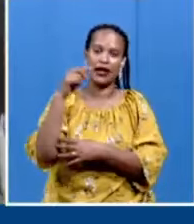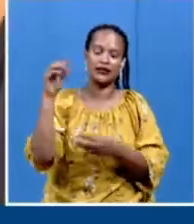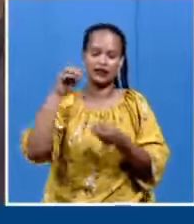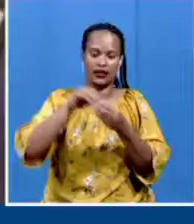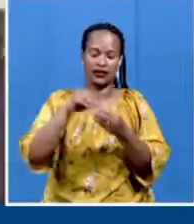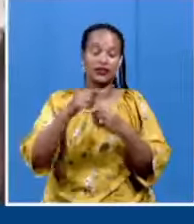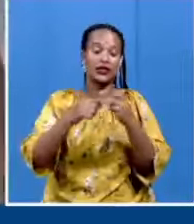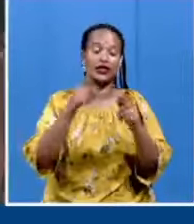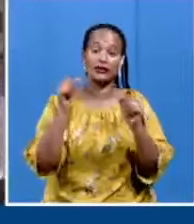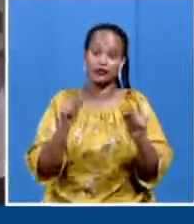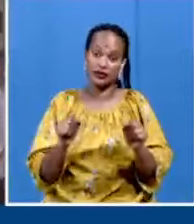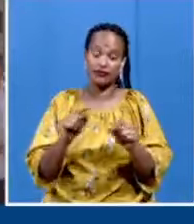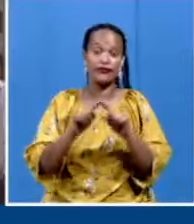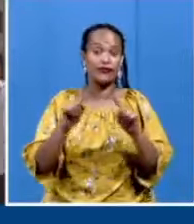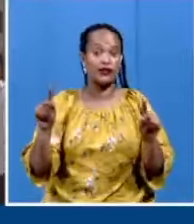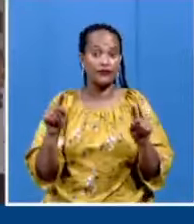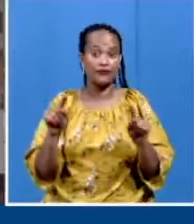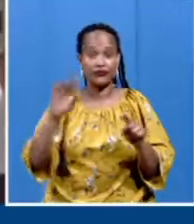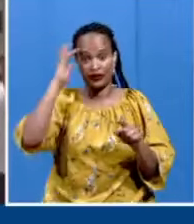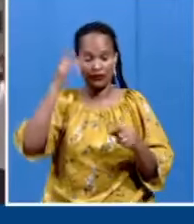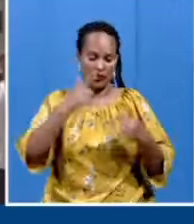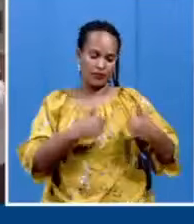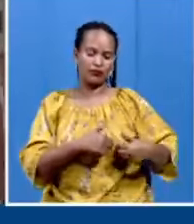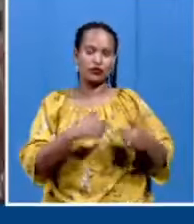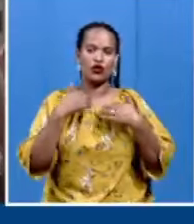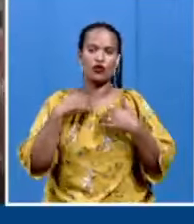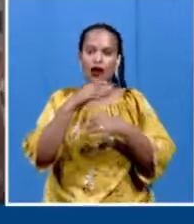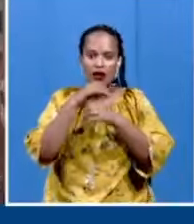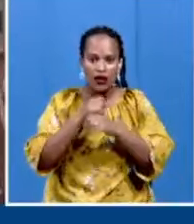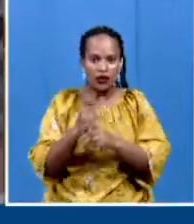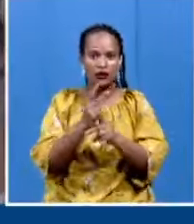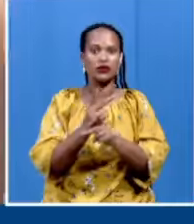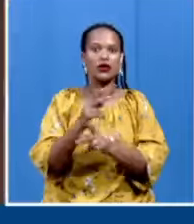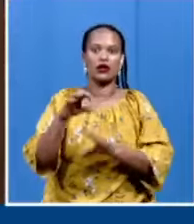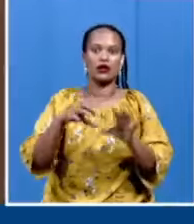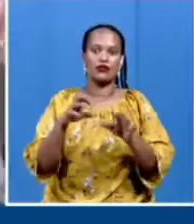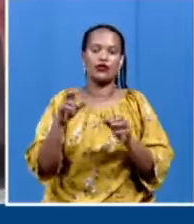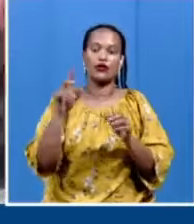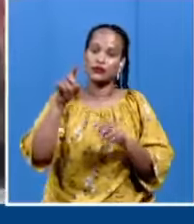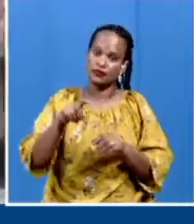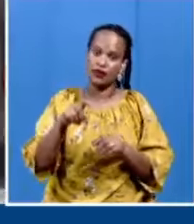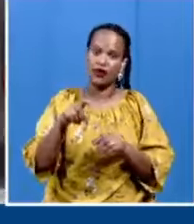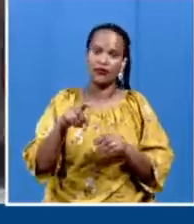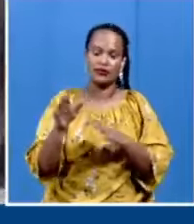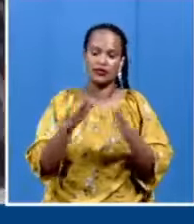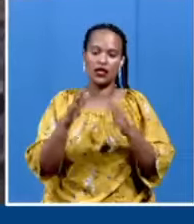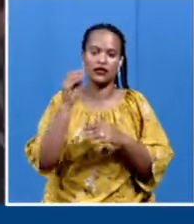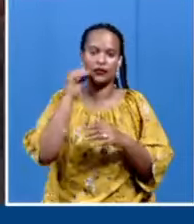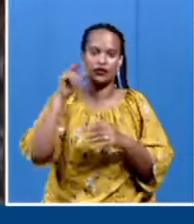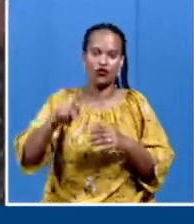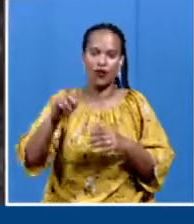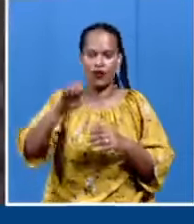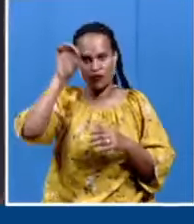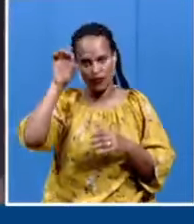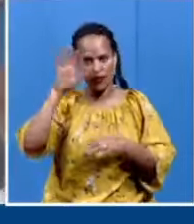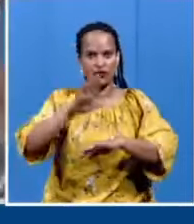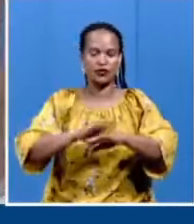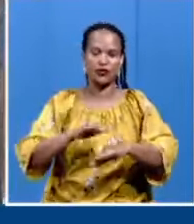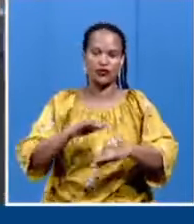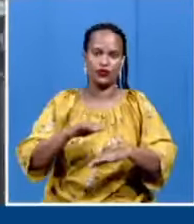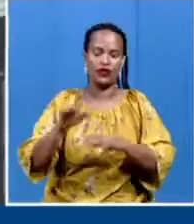እናተጋደደ ክኸይድ ከም ዝኽእልን ብፍላይ ሕማም ልቢ ዘለዎምን ኣረጋውያንን ጥንቃቐ ክገብሩን ከም ዝግባእ ኣብያተ ማዘጋጃ ደቡባዊ ኣውሮፓ